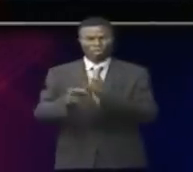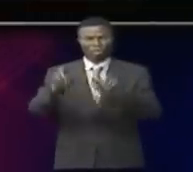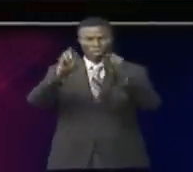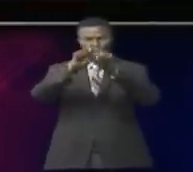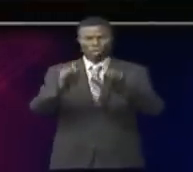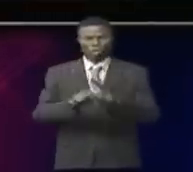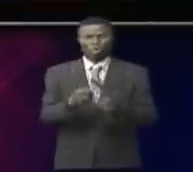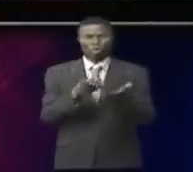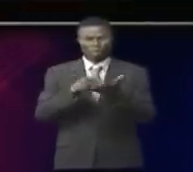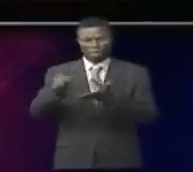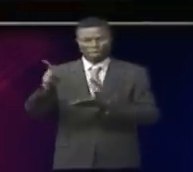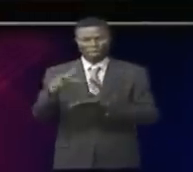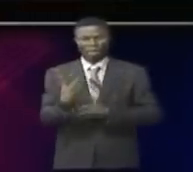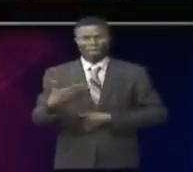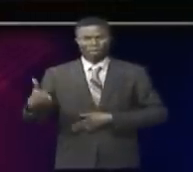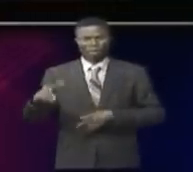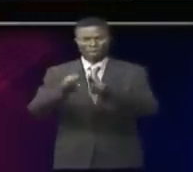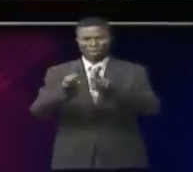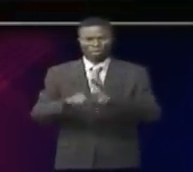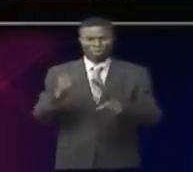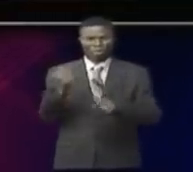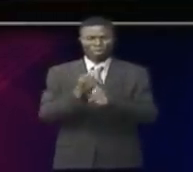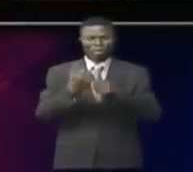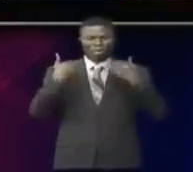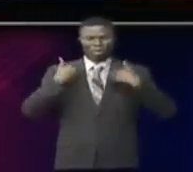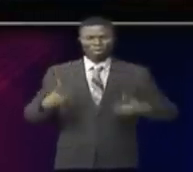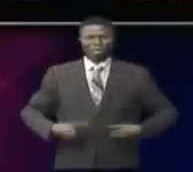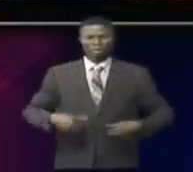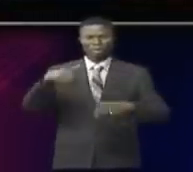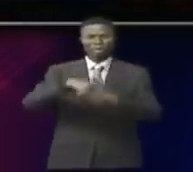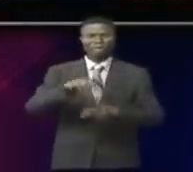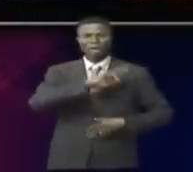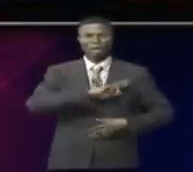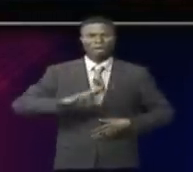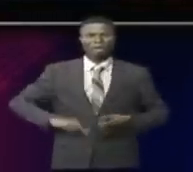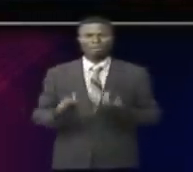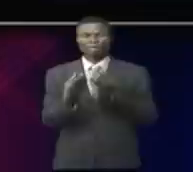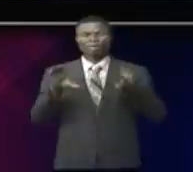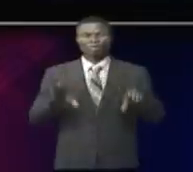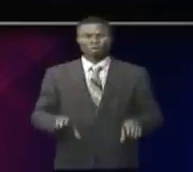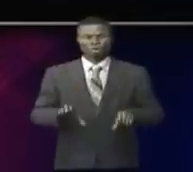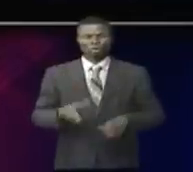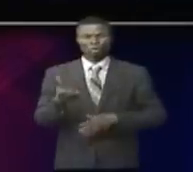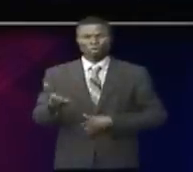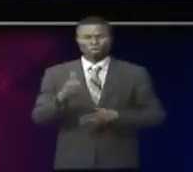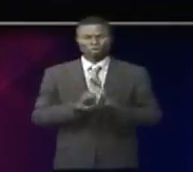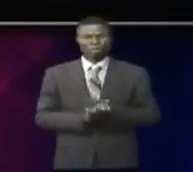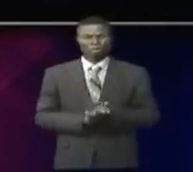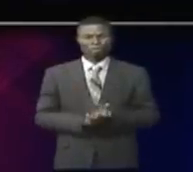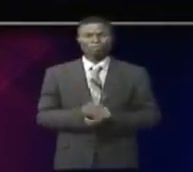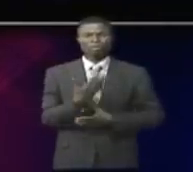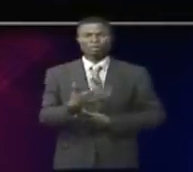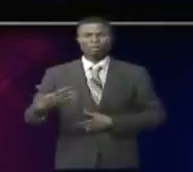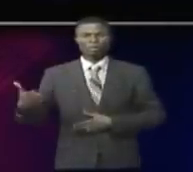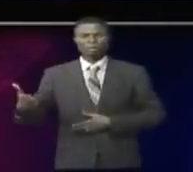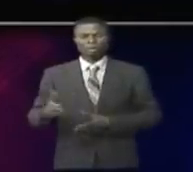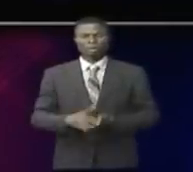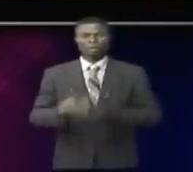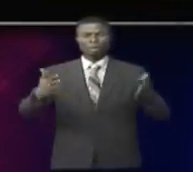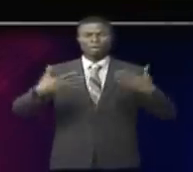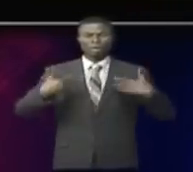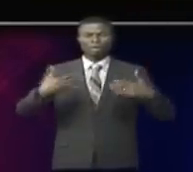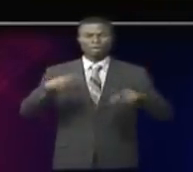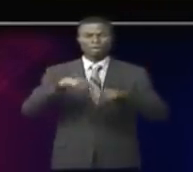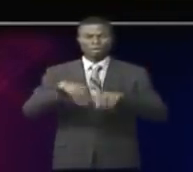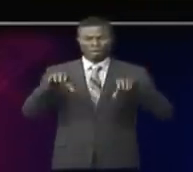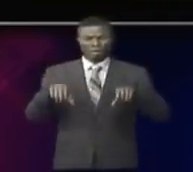prix, des produits, des services de santé en République démocratique du Congo. De la production de l'oxygène à Kinshasa,